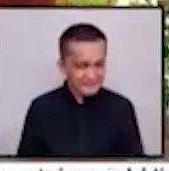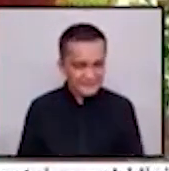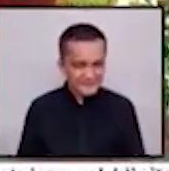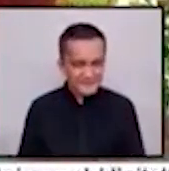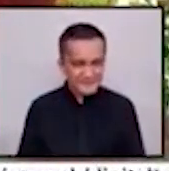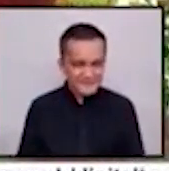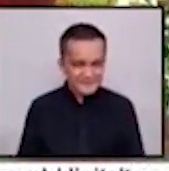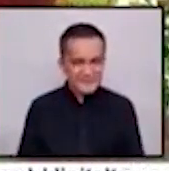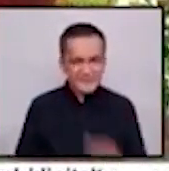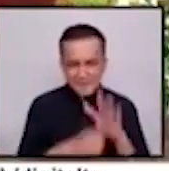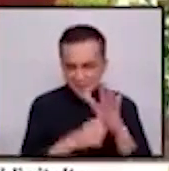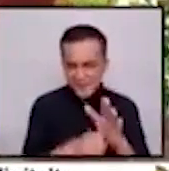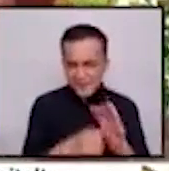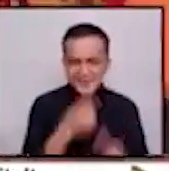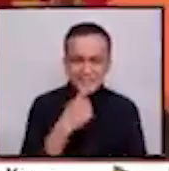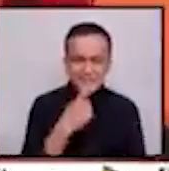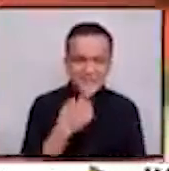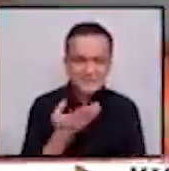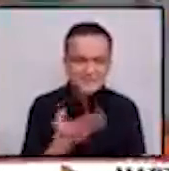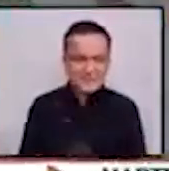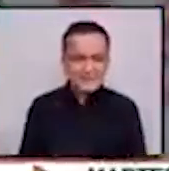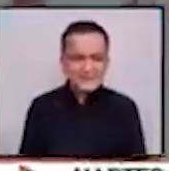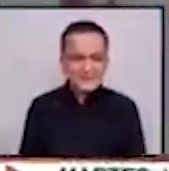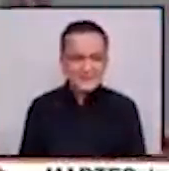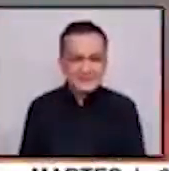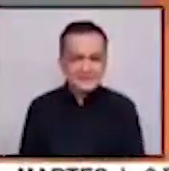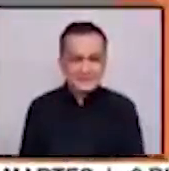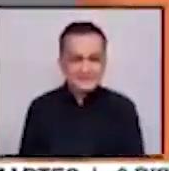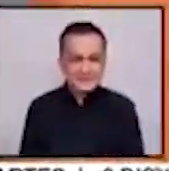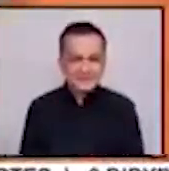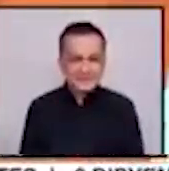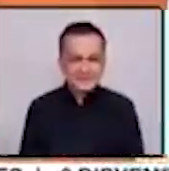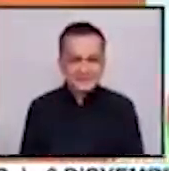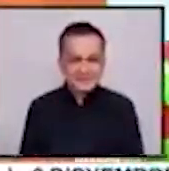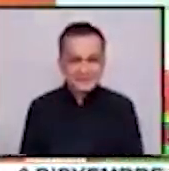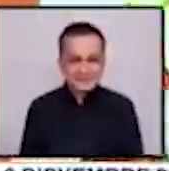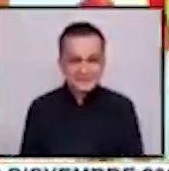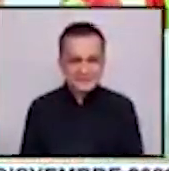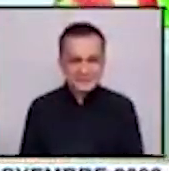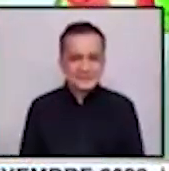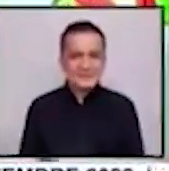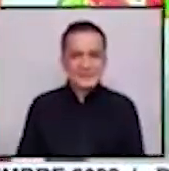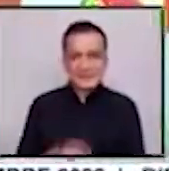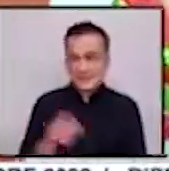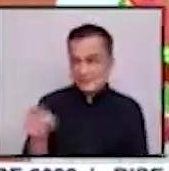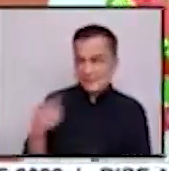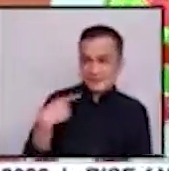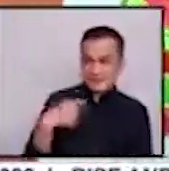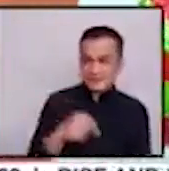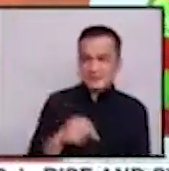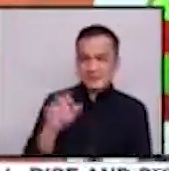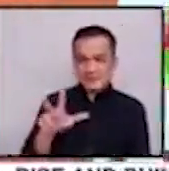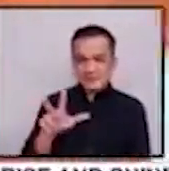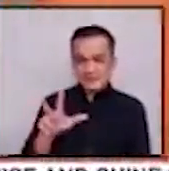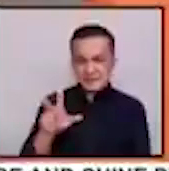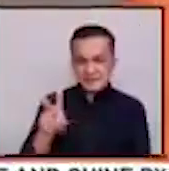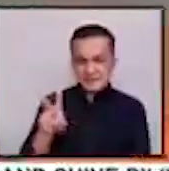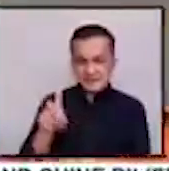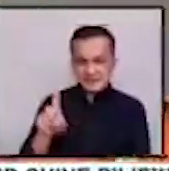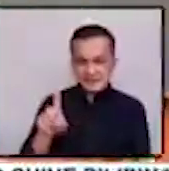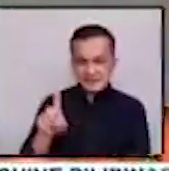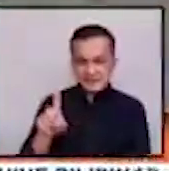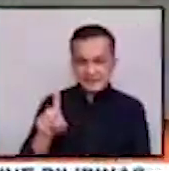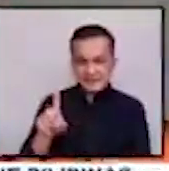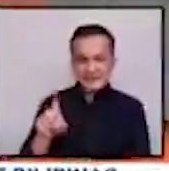naman dyan. Alright. Wow. Sige, Kristzan, ayan, meron tayong platform dyan in 3, 2, 1, go!